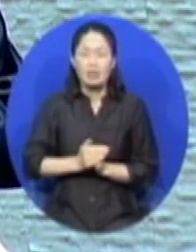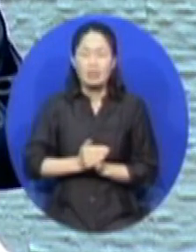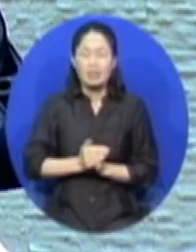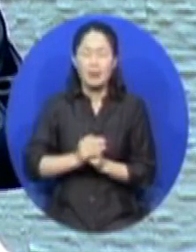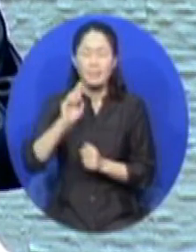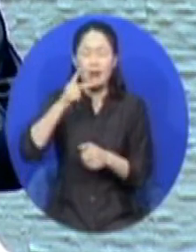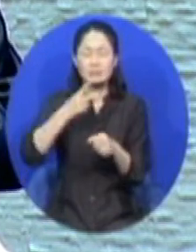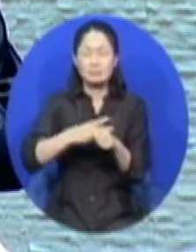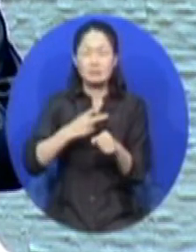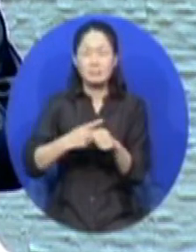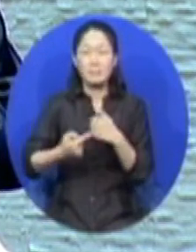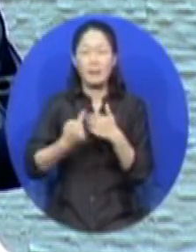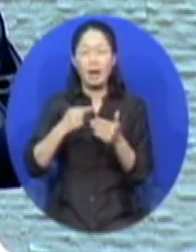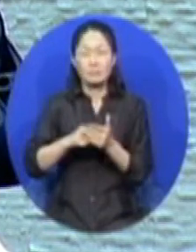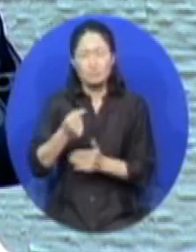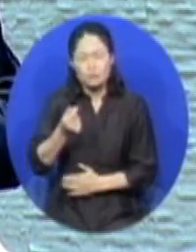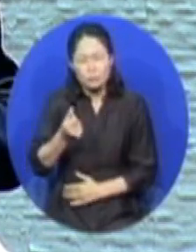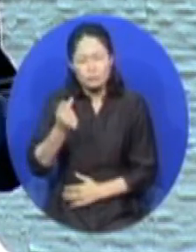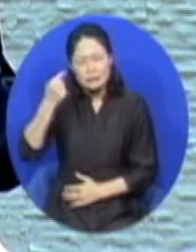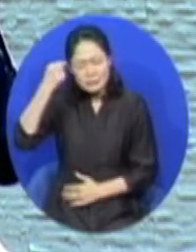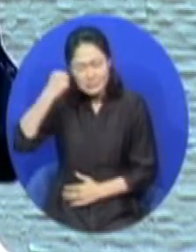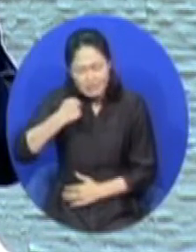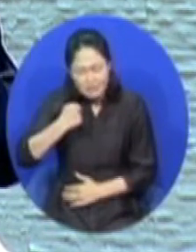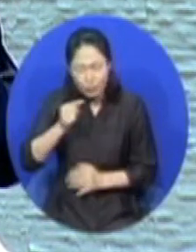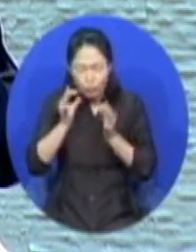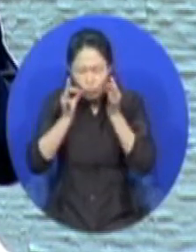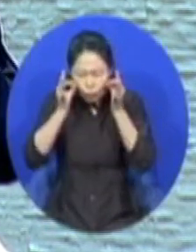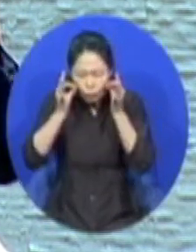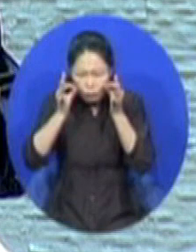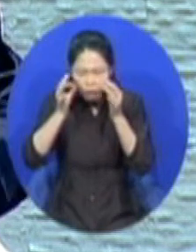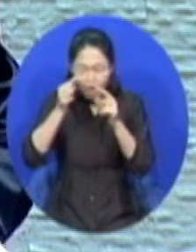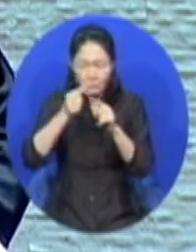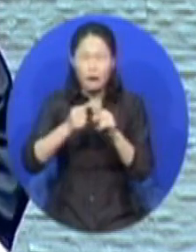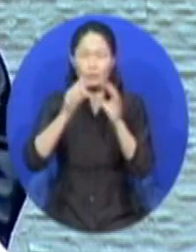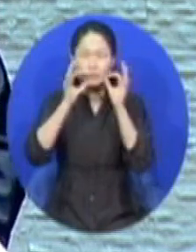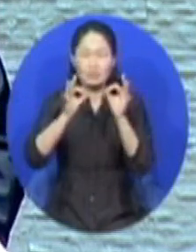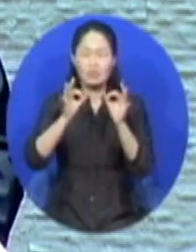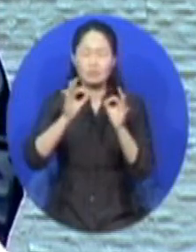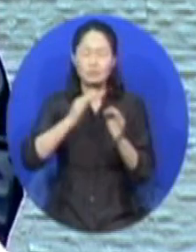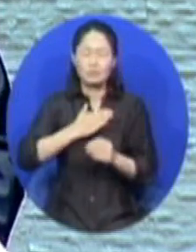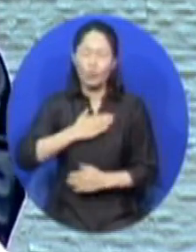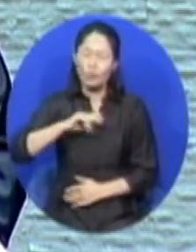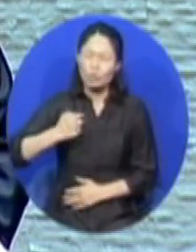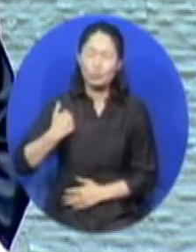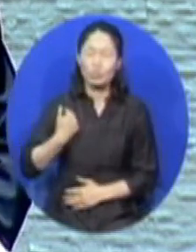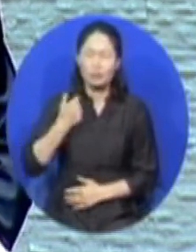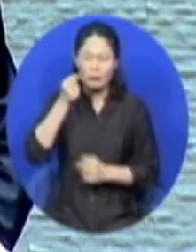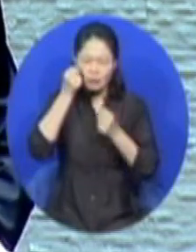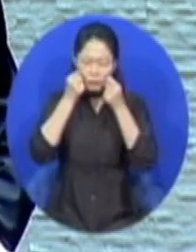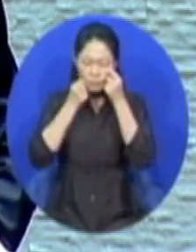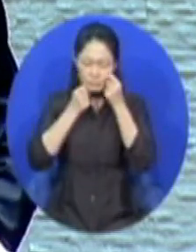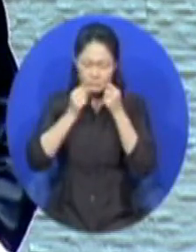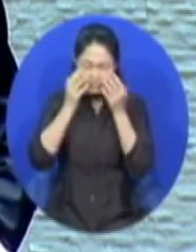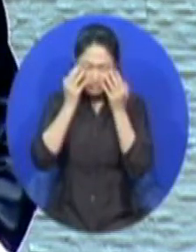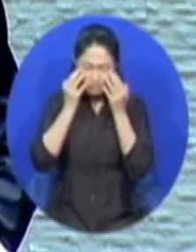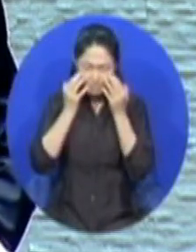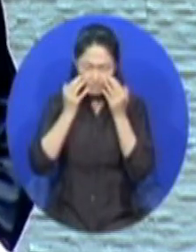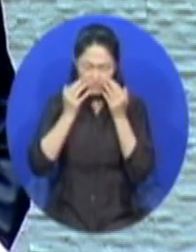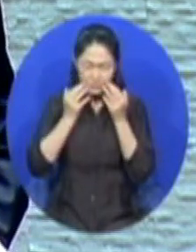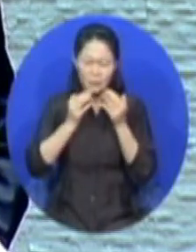느껴보려고 하다보니 나도 모르게 그렇게 눈물이 나더라 돌 맞을 때 사도 바울은